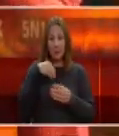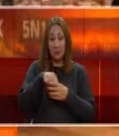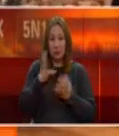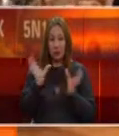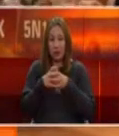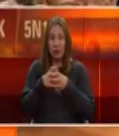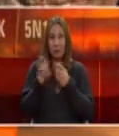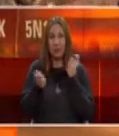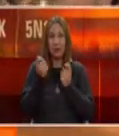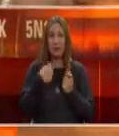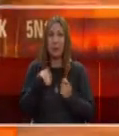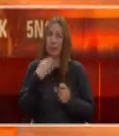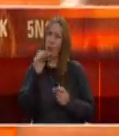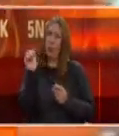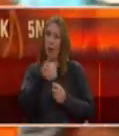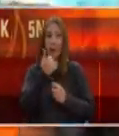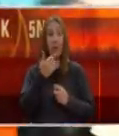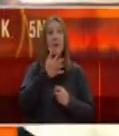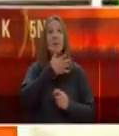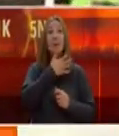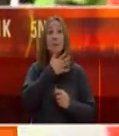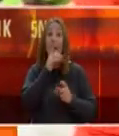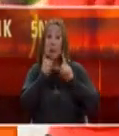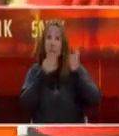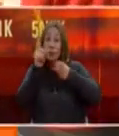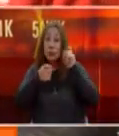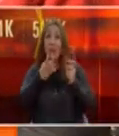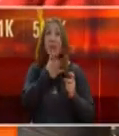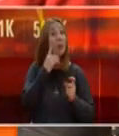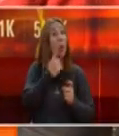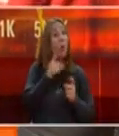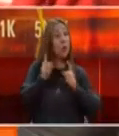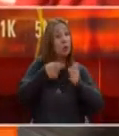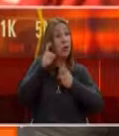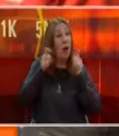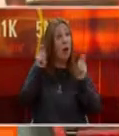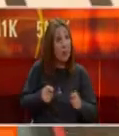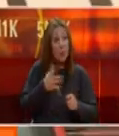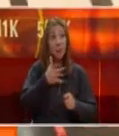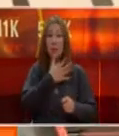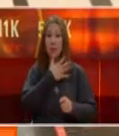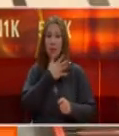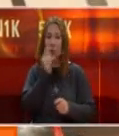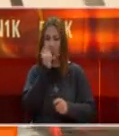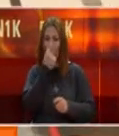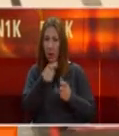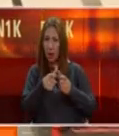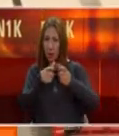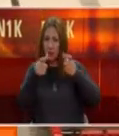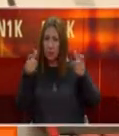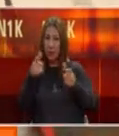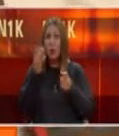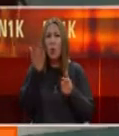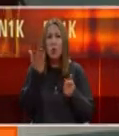takım çalışması tarafı. Ama bilimsel buluşlar yapabilmeleri, bilimi kolay erişilebilir, son